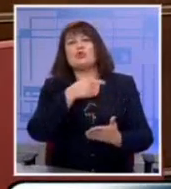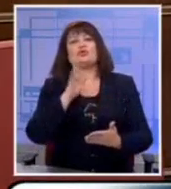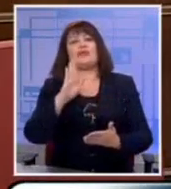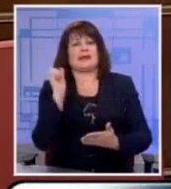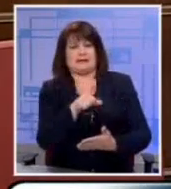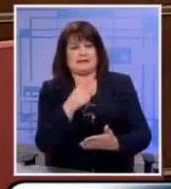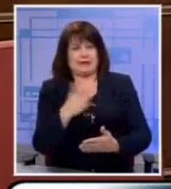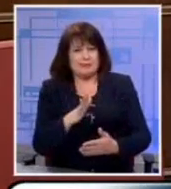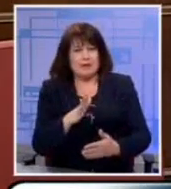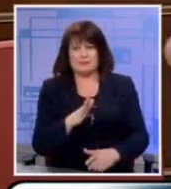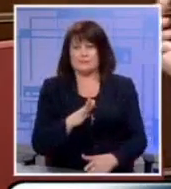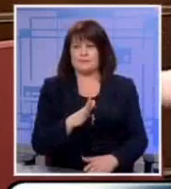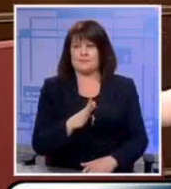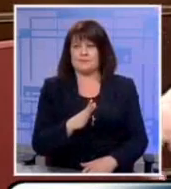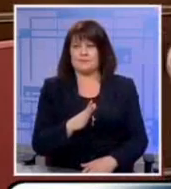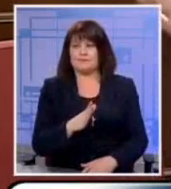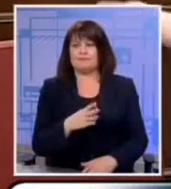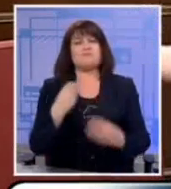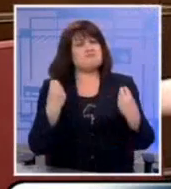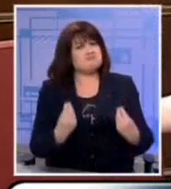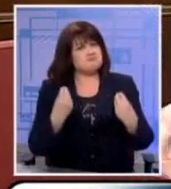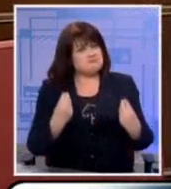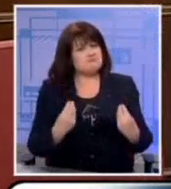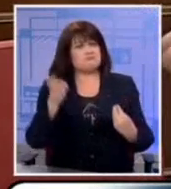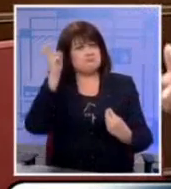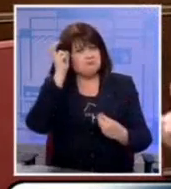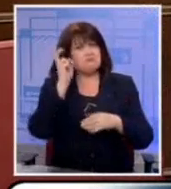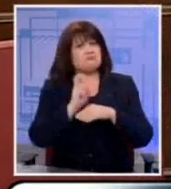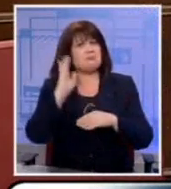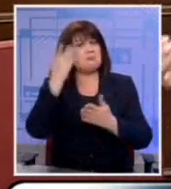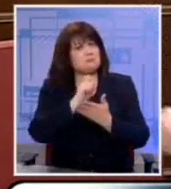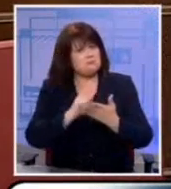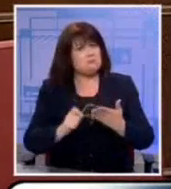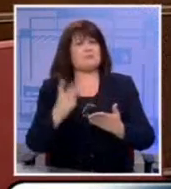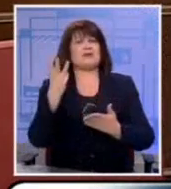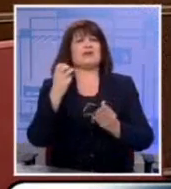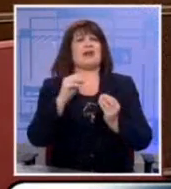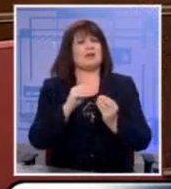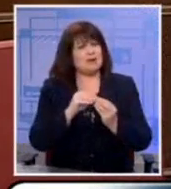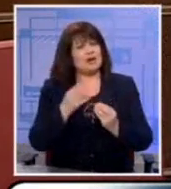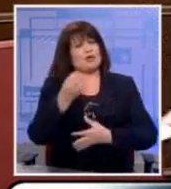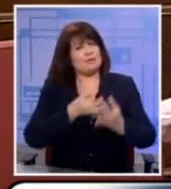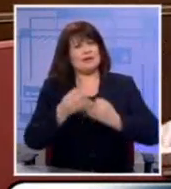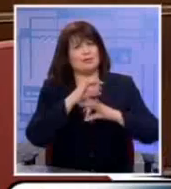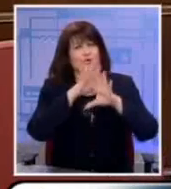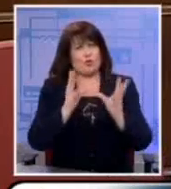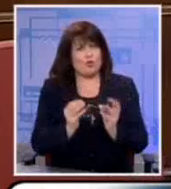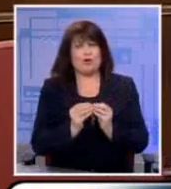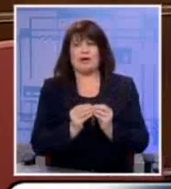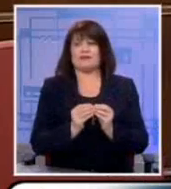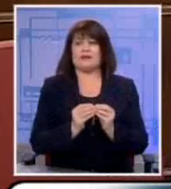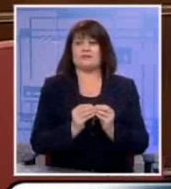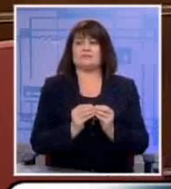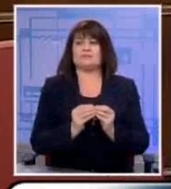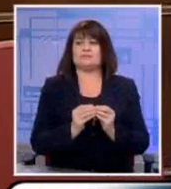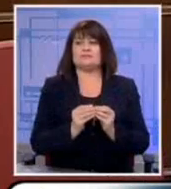Βαλιράκη, τις οποίες πολύ ωραία όπως μας θυμήσατε στα πρακτικά στις 30 Απριλίου είχατε αναφέρει